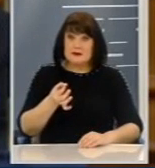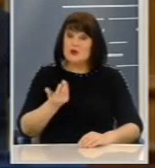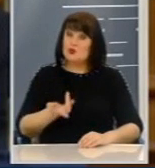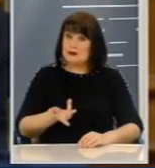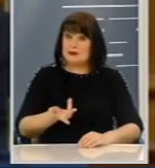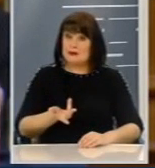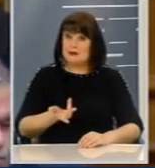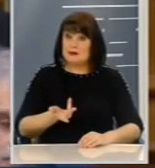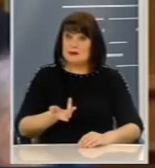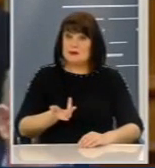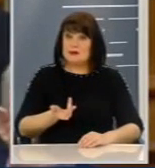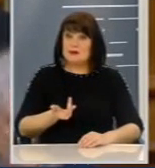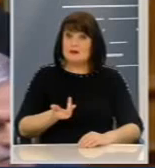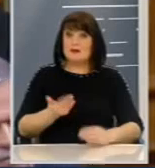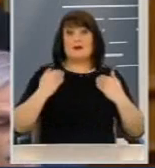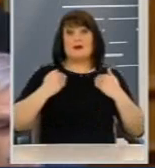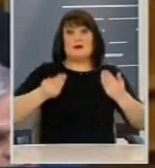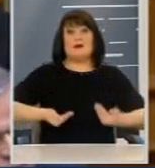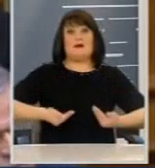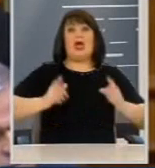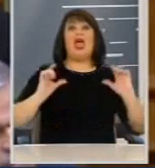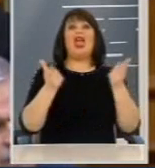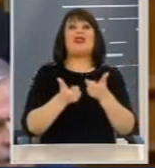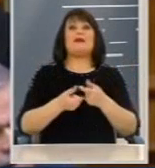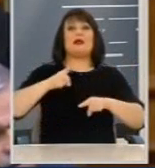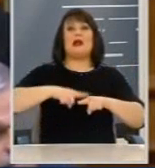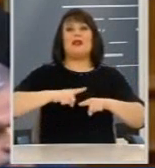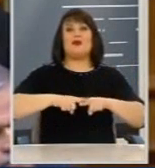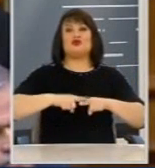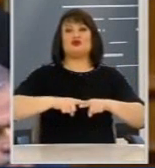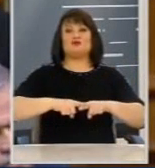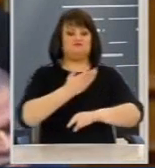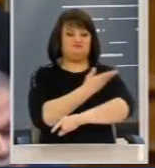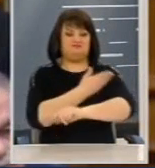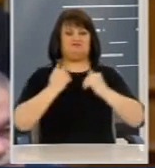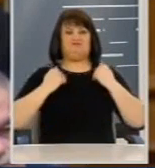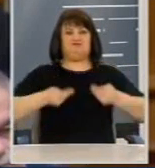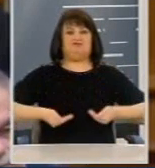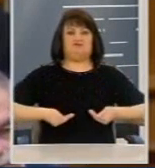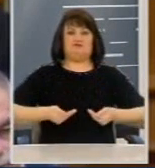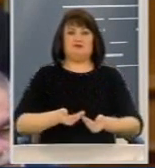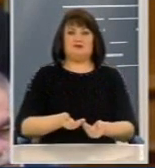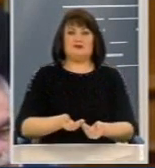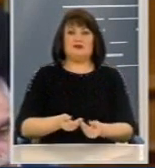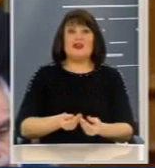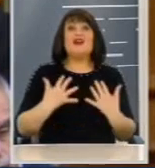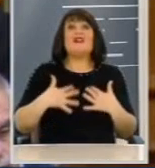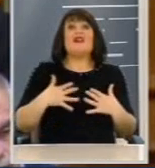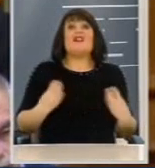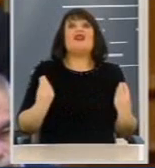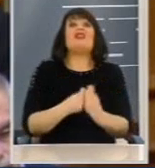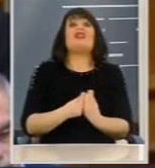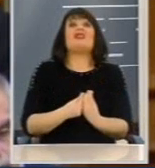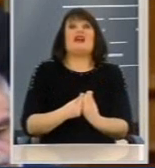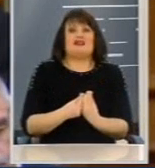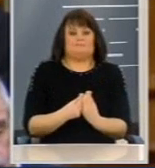ότι θα φορέσετε τη φανέλα της Εθνικής Ελλάδος. Αλλά τελικά δεν σας κάνει η φανέλα της Εθνικής Ελλάδος, δεν